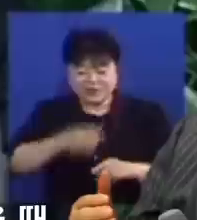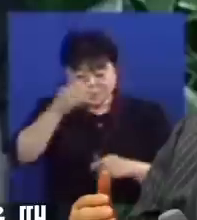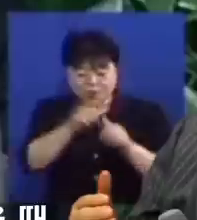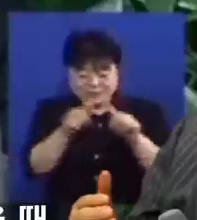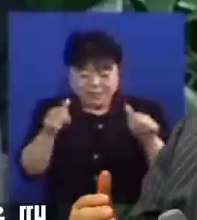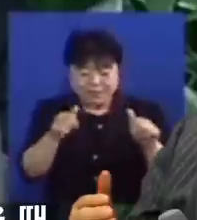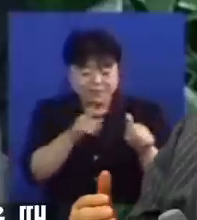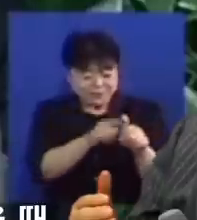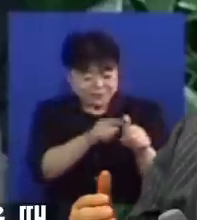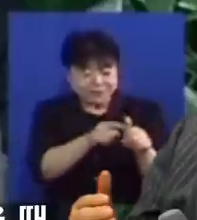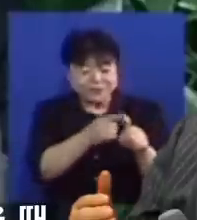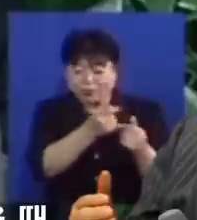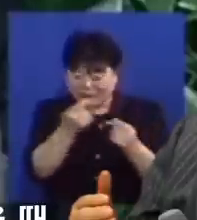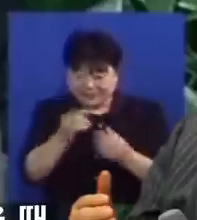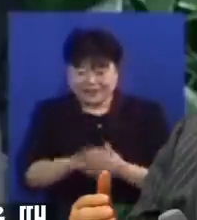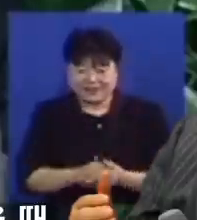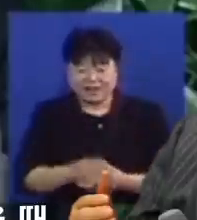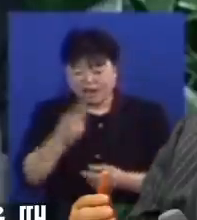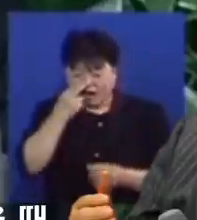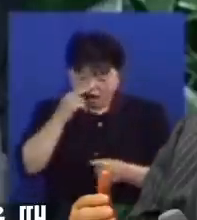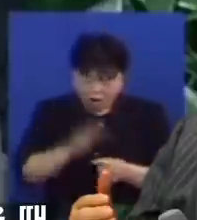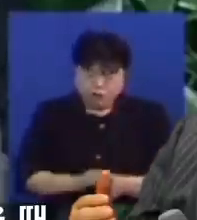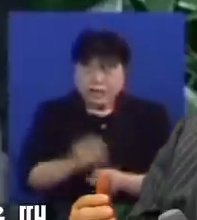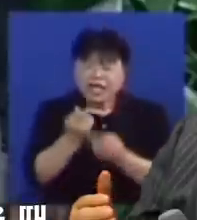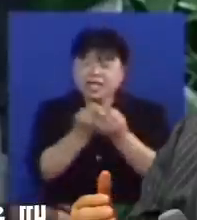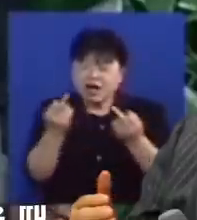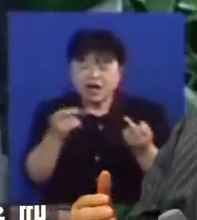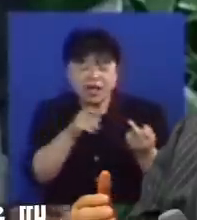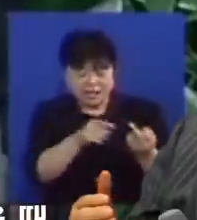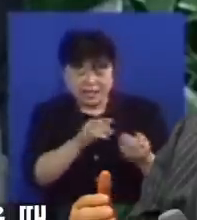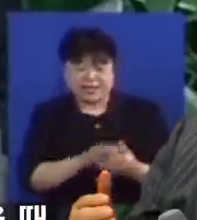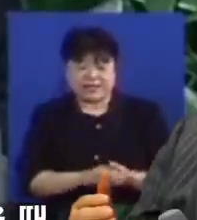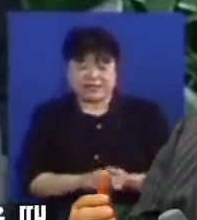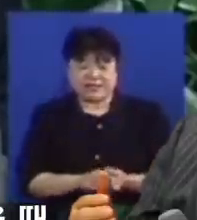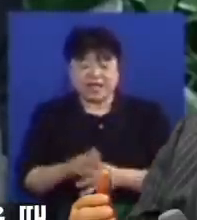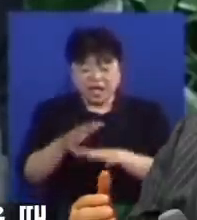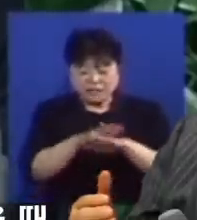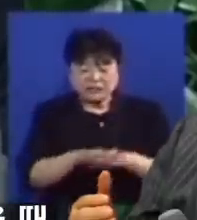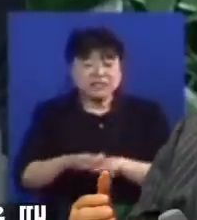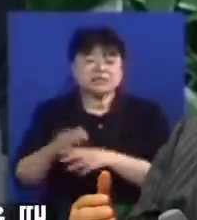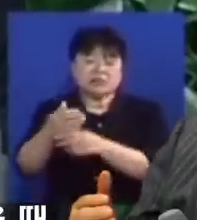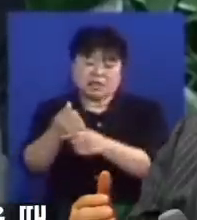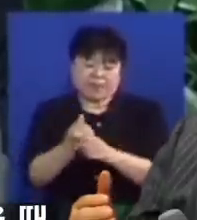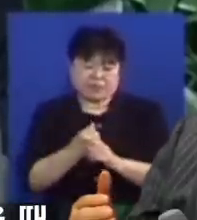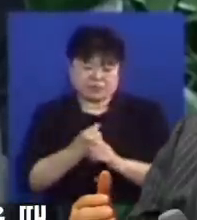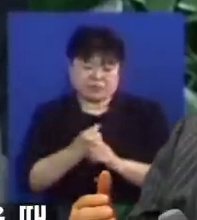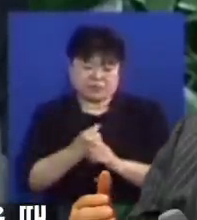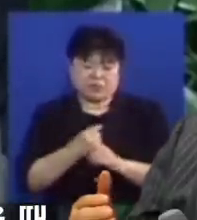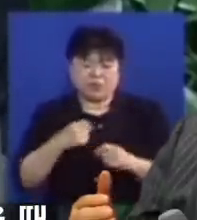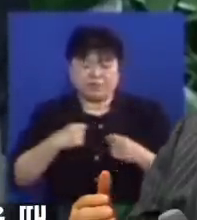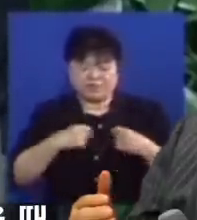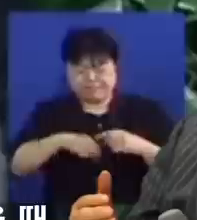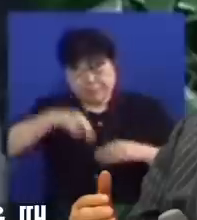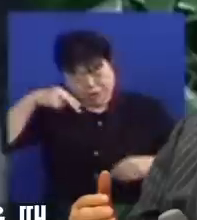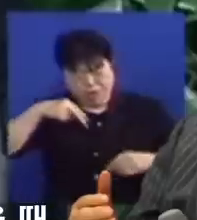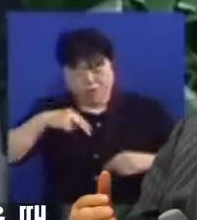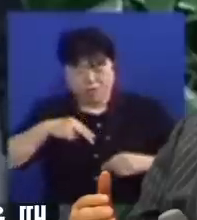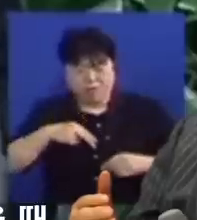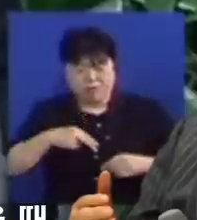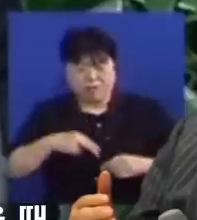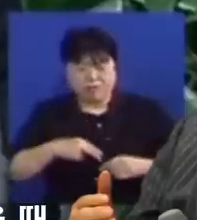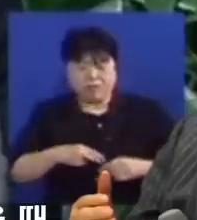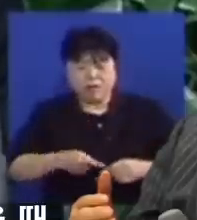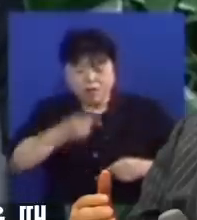요셉이 그와 같았습니다. 억울하게 형들에게 들에서 잡혀가지고서 옷이 빨가벗김을 받고 마른